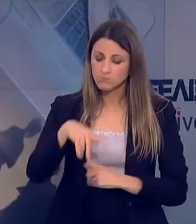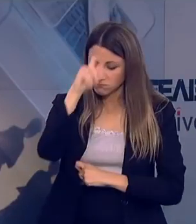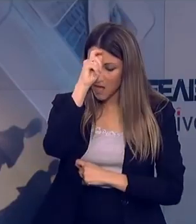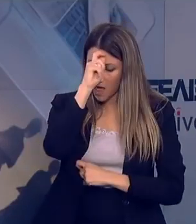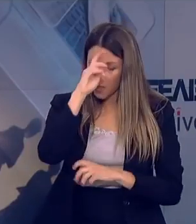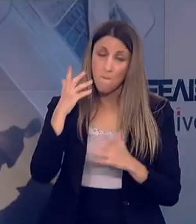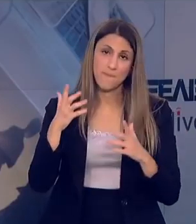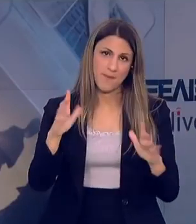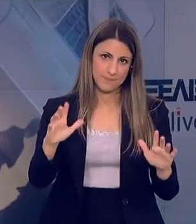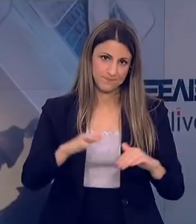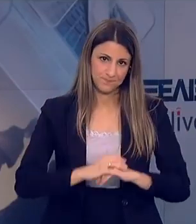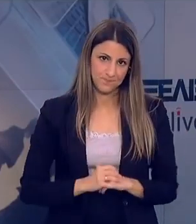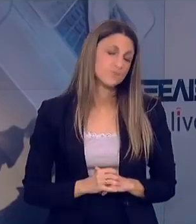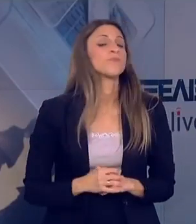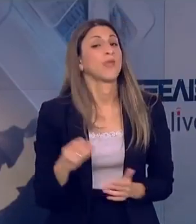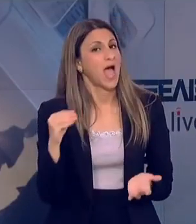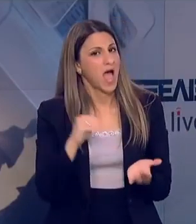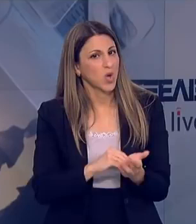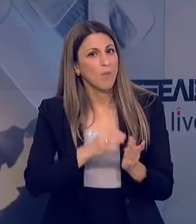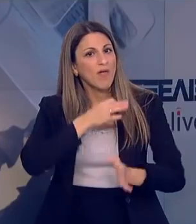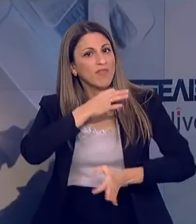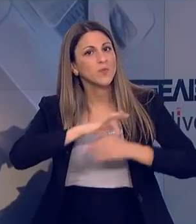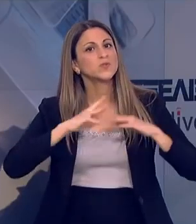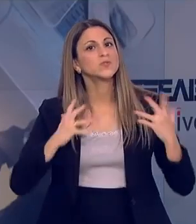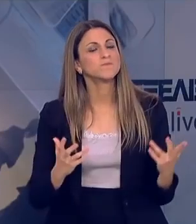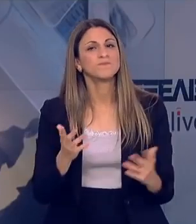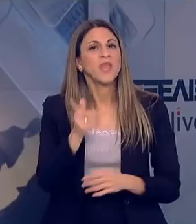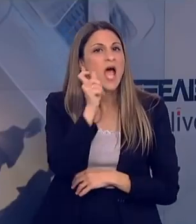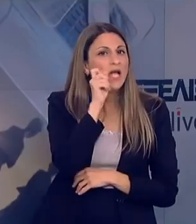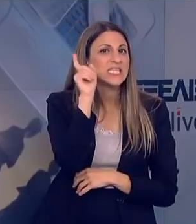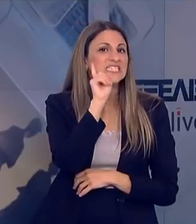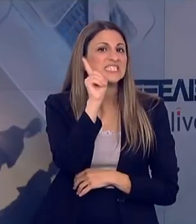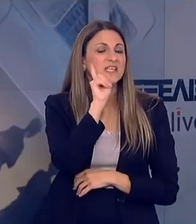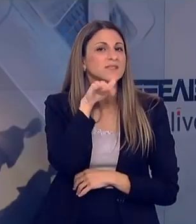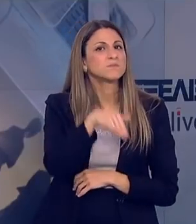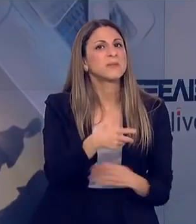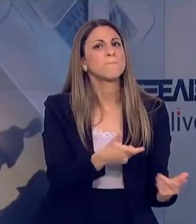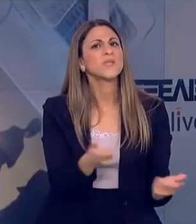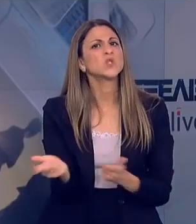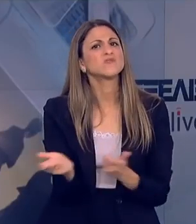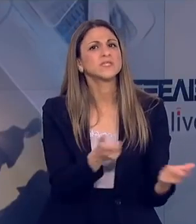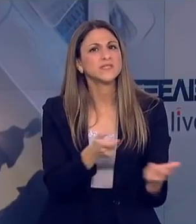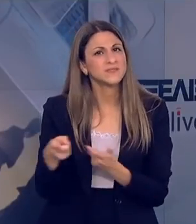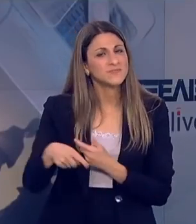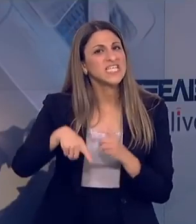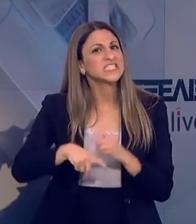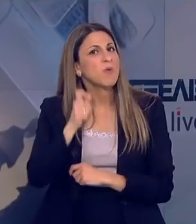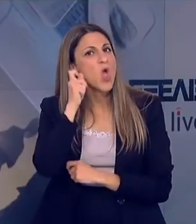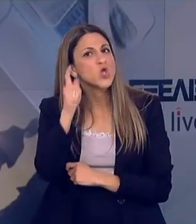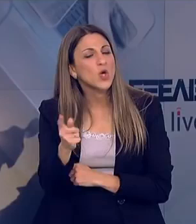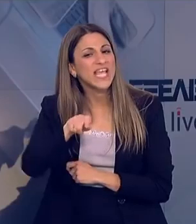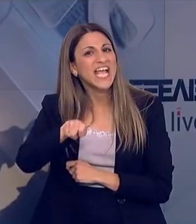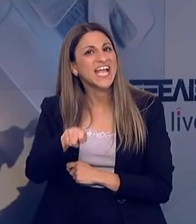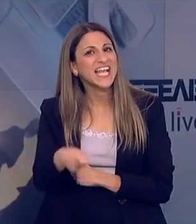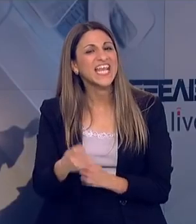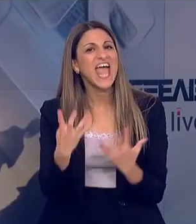μέχρι στιγμής. Τέλος, θα μου επιτρέψετε να αναφερθώ στους άνδρες και τις γυναίκες του πυροσβεστικού σώματος, το οποίο γιορτάζει σήμερα τα 90 χρόνια από